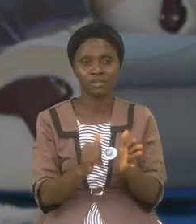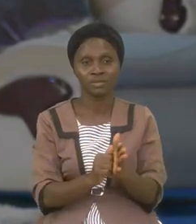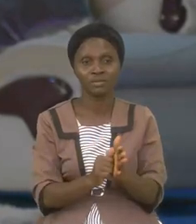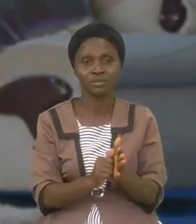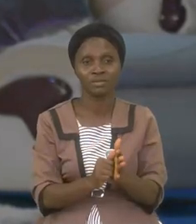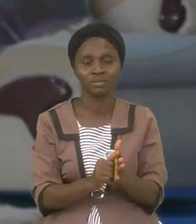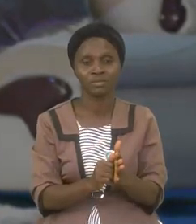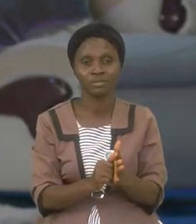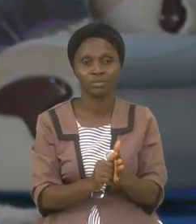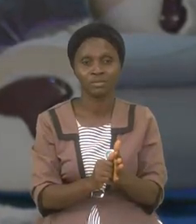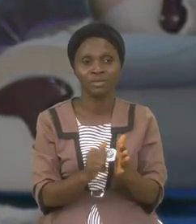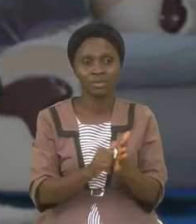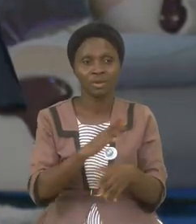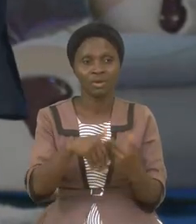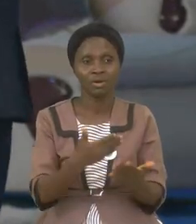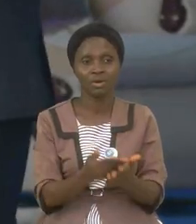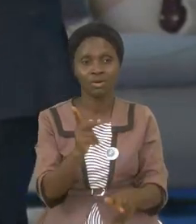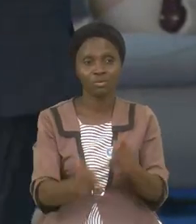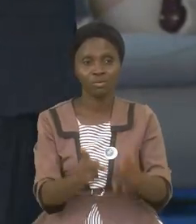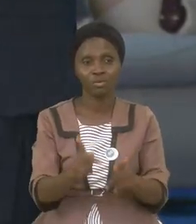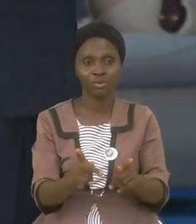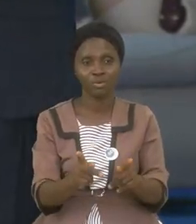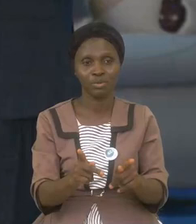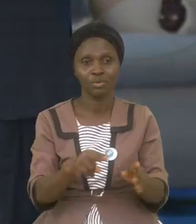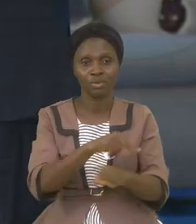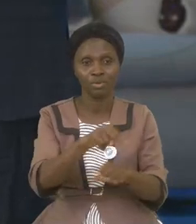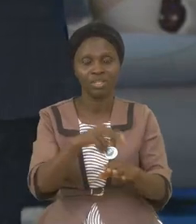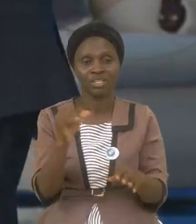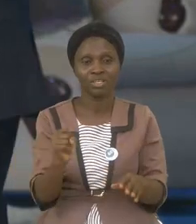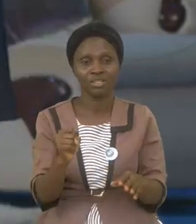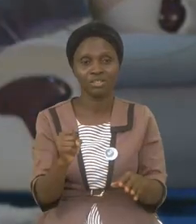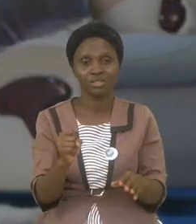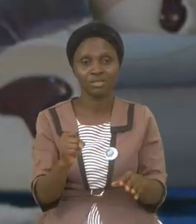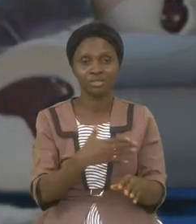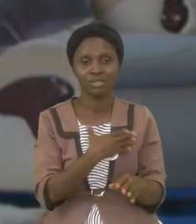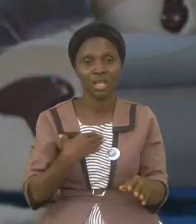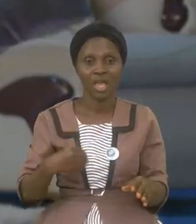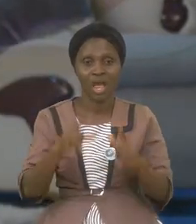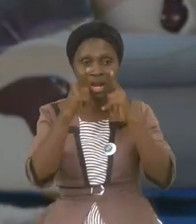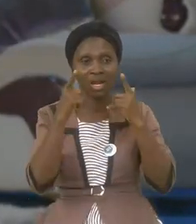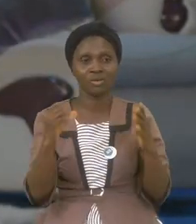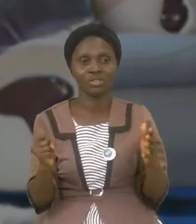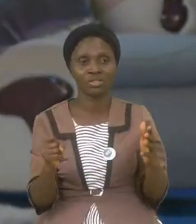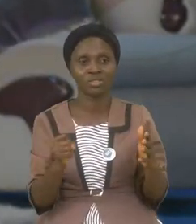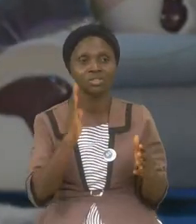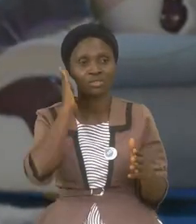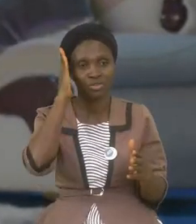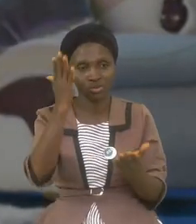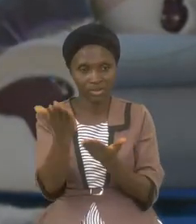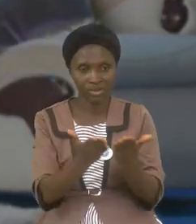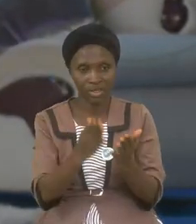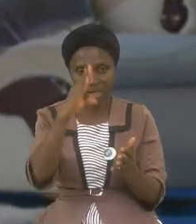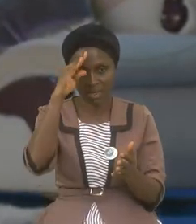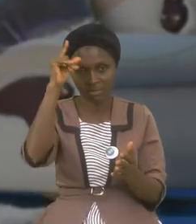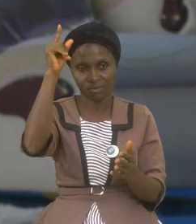On lui donna la domination, la gloire et le règne. Et tous les